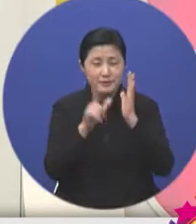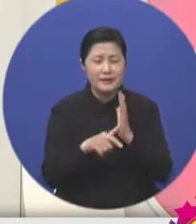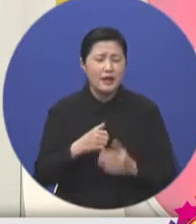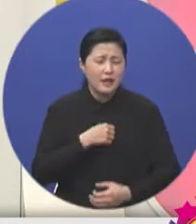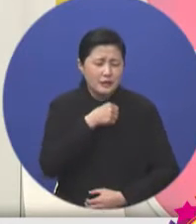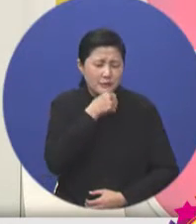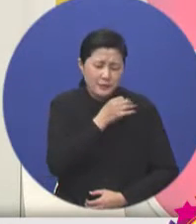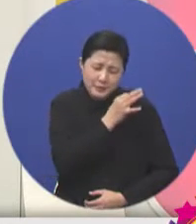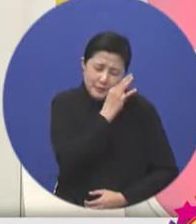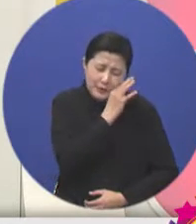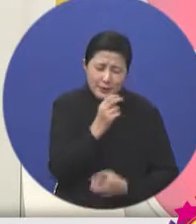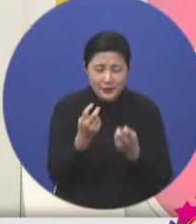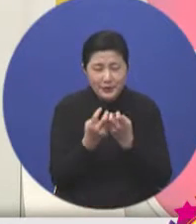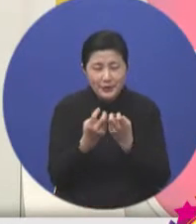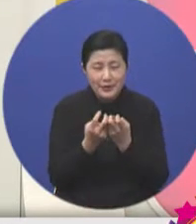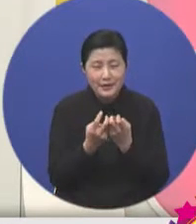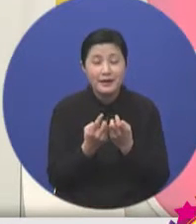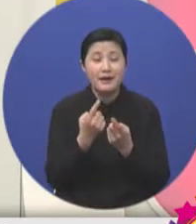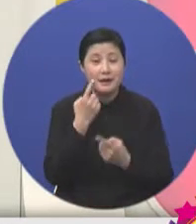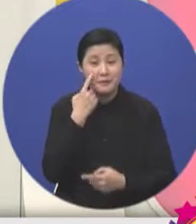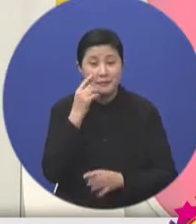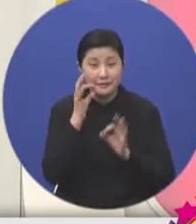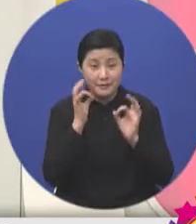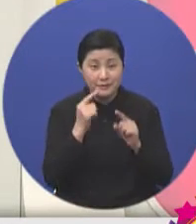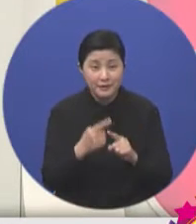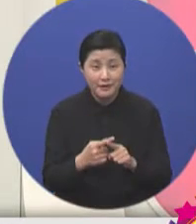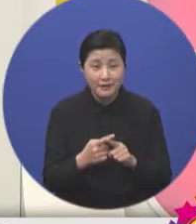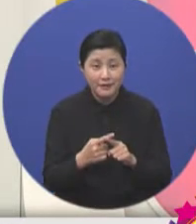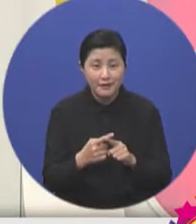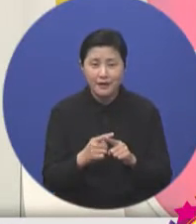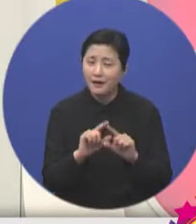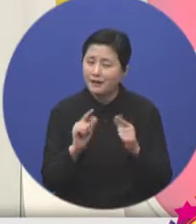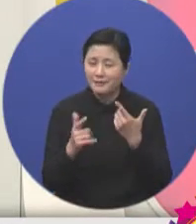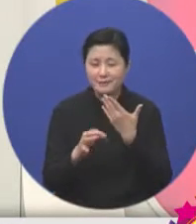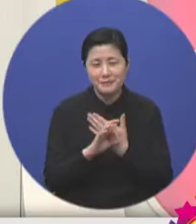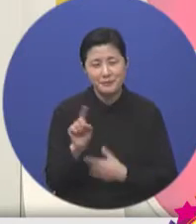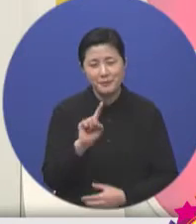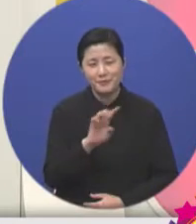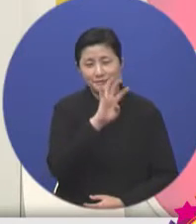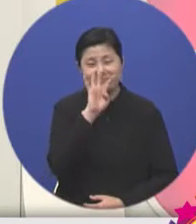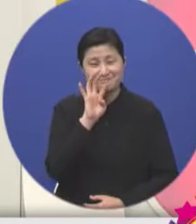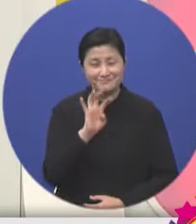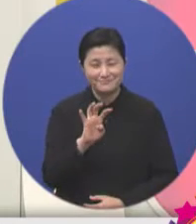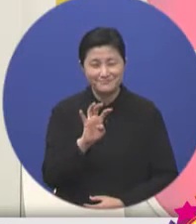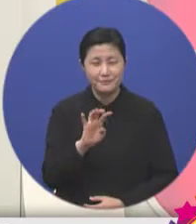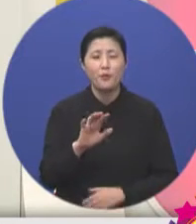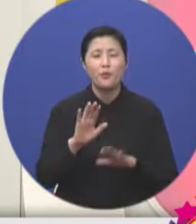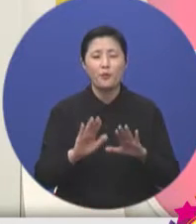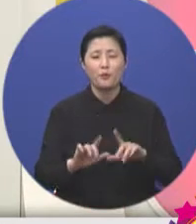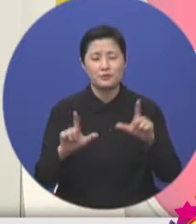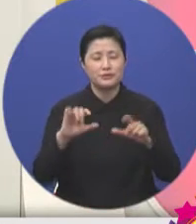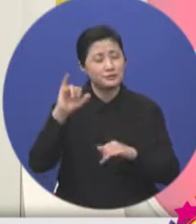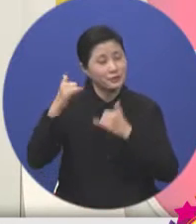점수 부끄러워서 어떡해 막 이렇게 하시다가 그래서 그런지 아니면 어떤지는 모르겠지만 여튼 오늘 전화 주신 분들